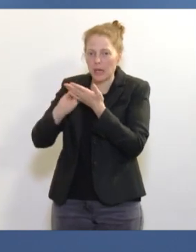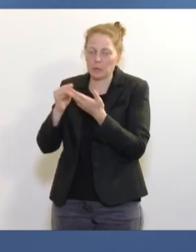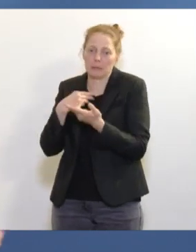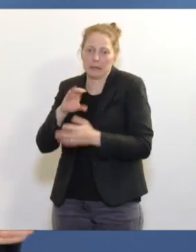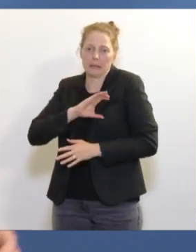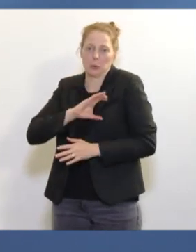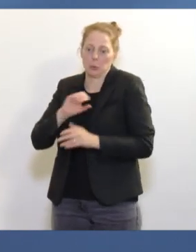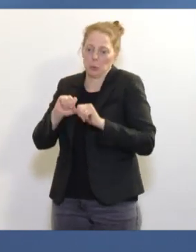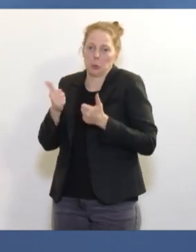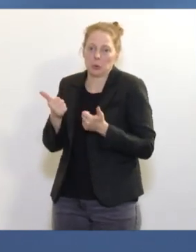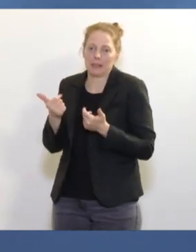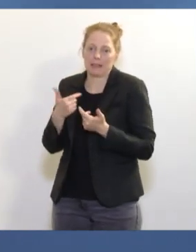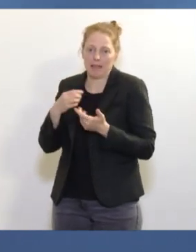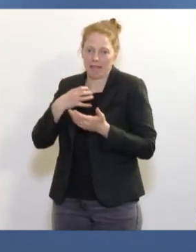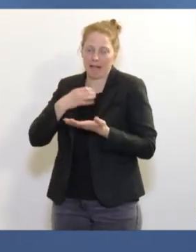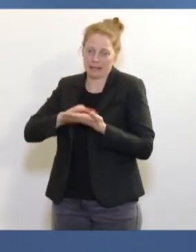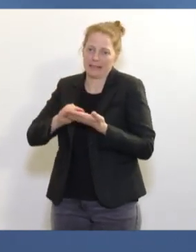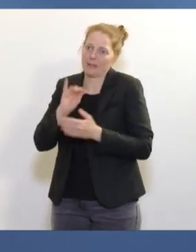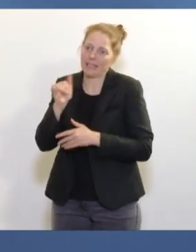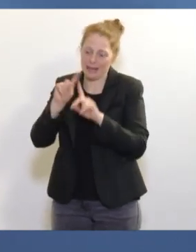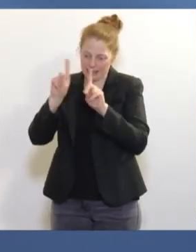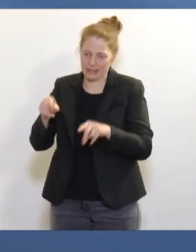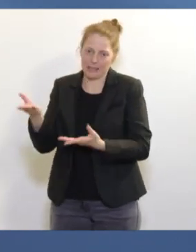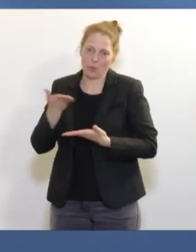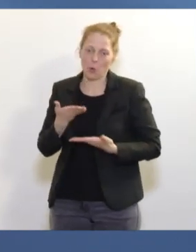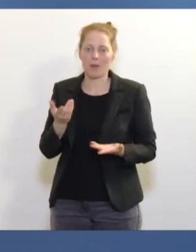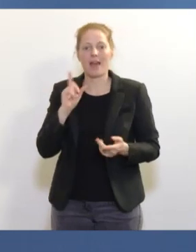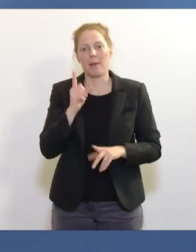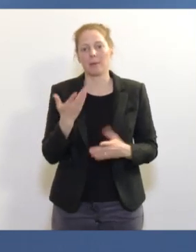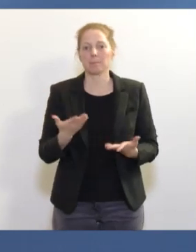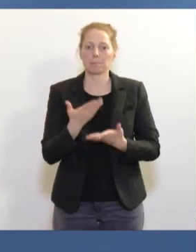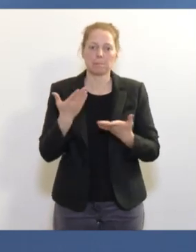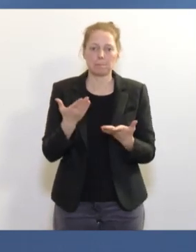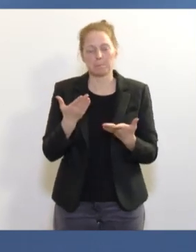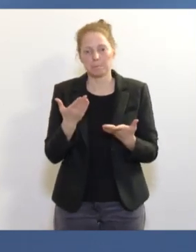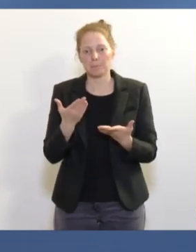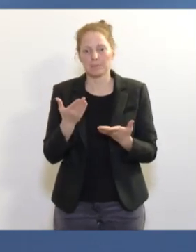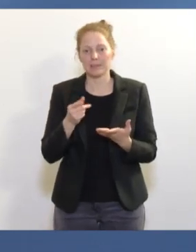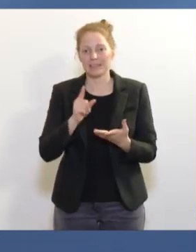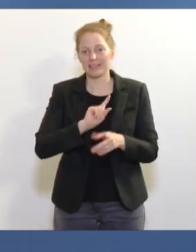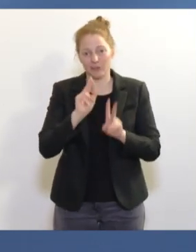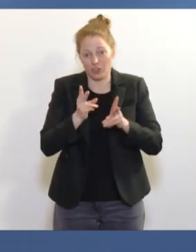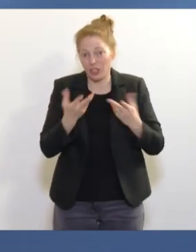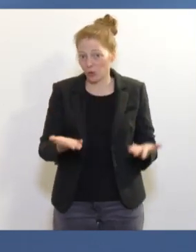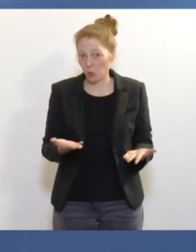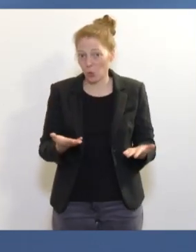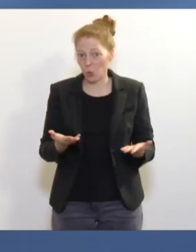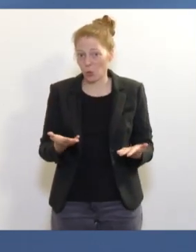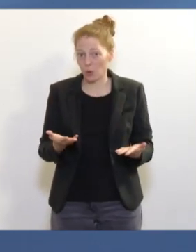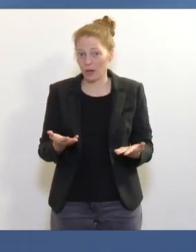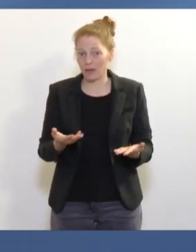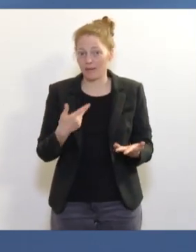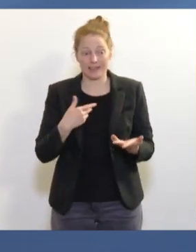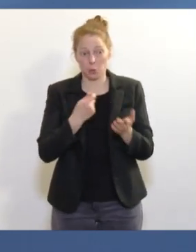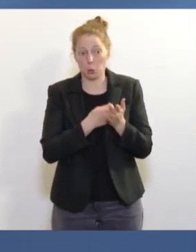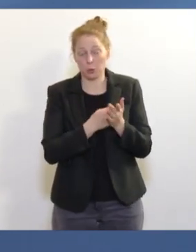Krankenschein kann kriegen. Aber ich soll nicht nach einem Kehr dass es nicht die richtige Art und Weise, weil der Kästchen von